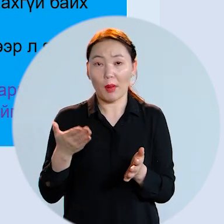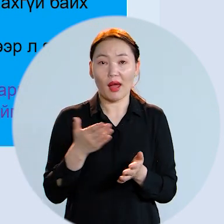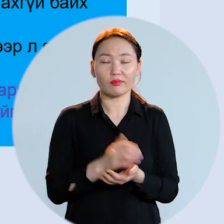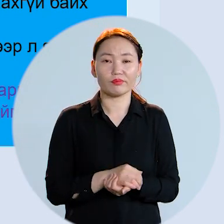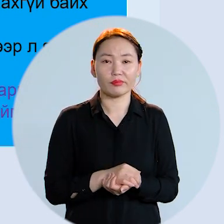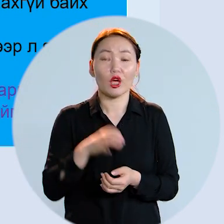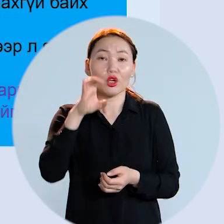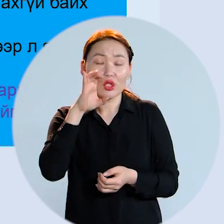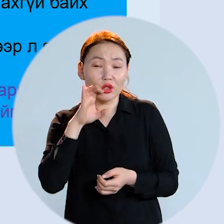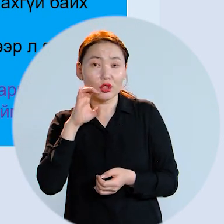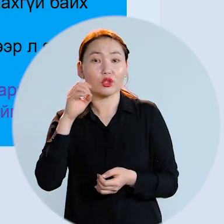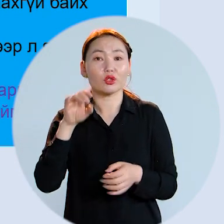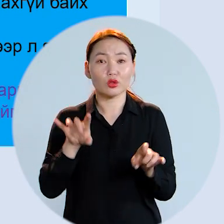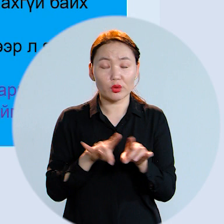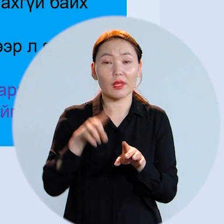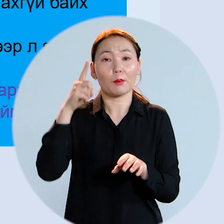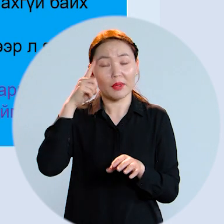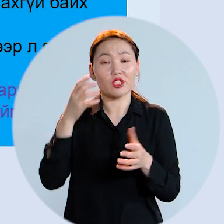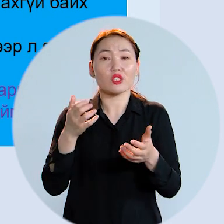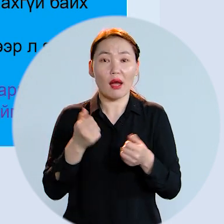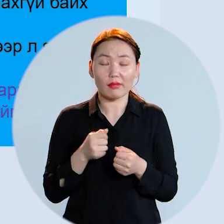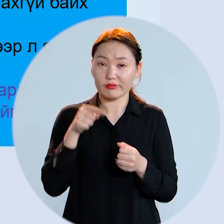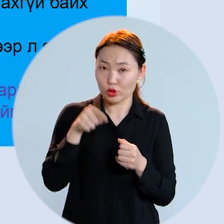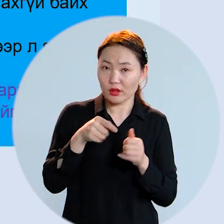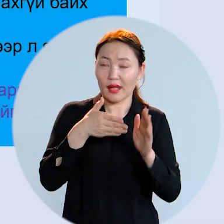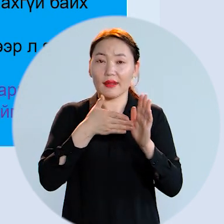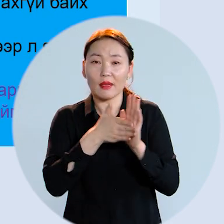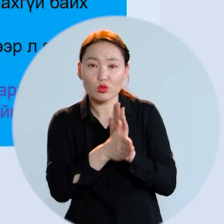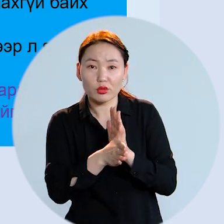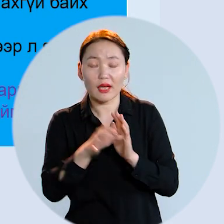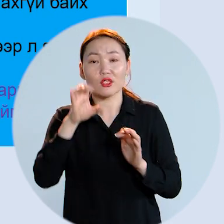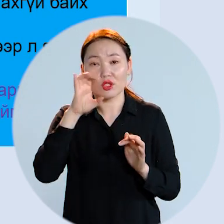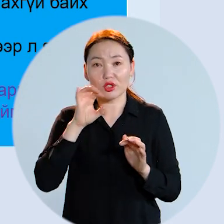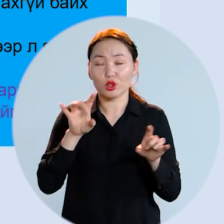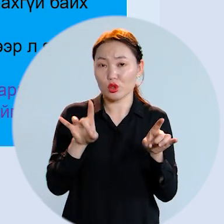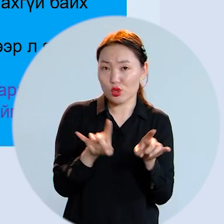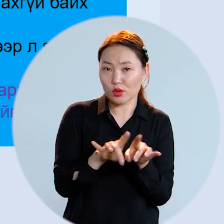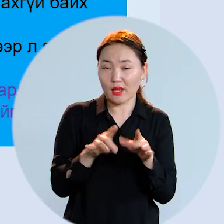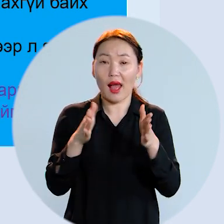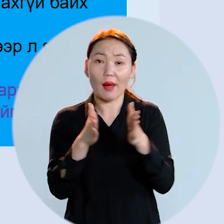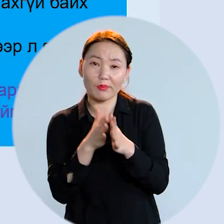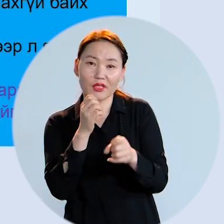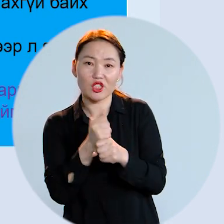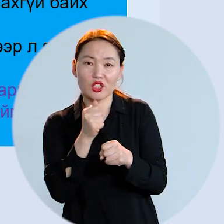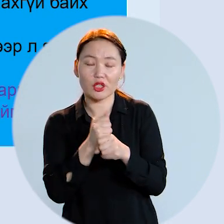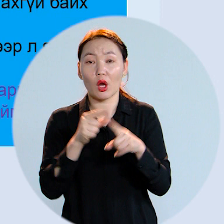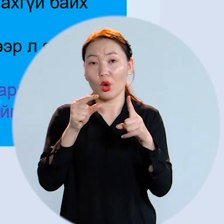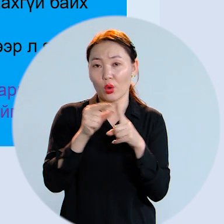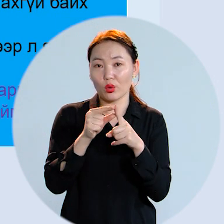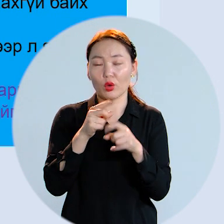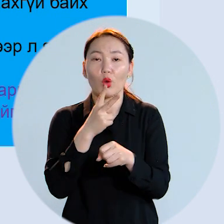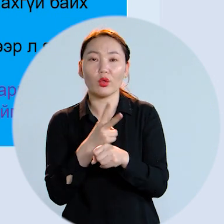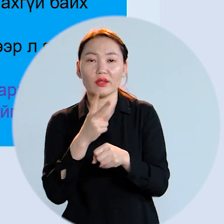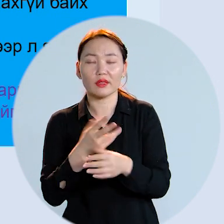зүйлийг нь мэдэрч авах, түгээр нь дамжуулан одоо тэр сонирхдаг зүйлтэй нь хамтрах, дэмжих. За үг үйлдэлийг нь дэмжиж